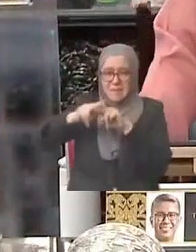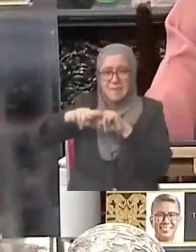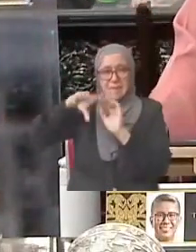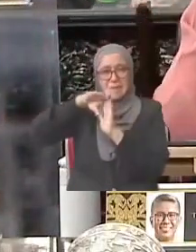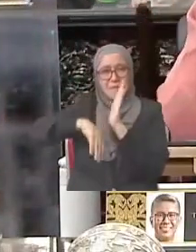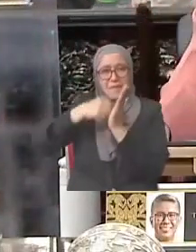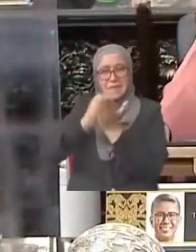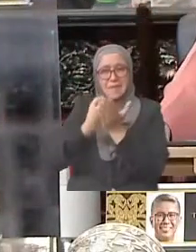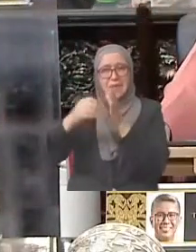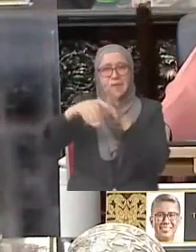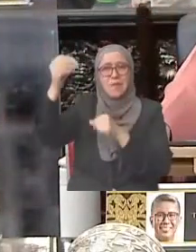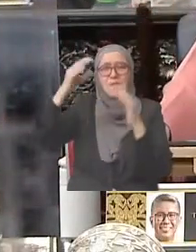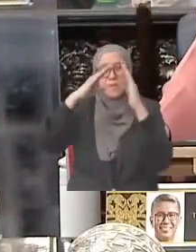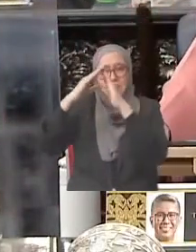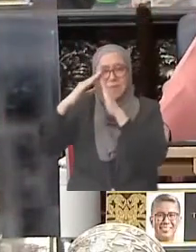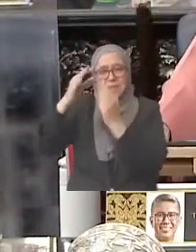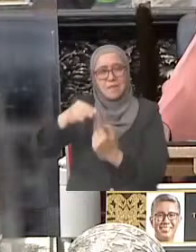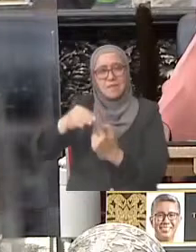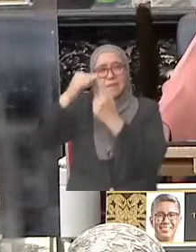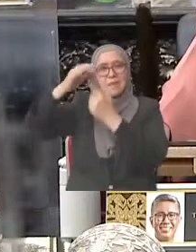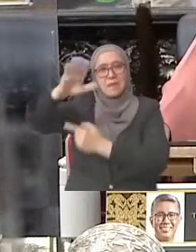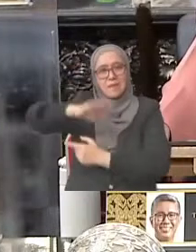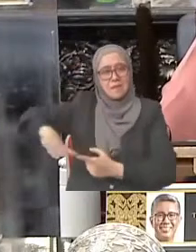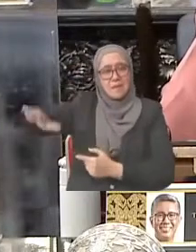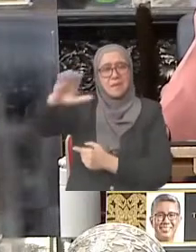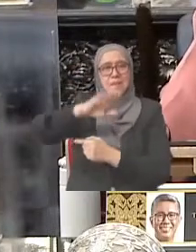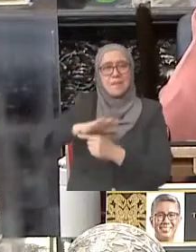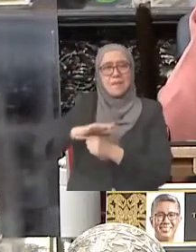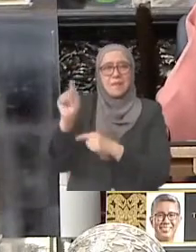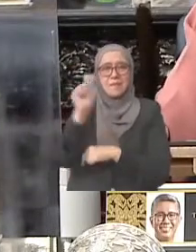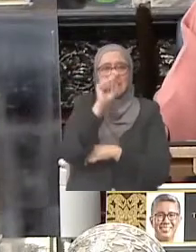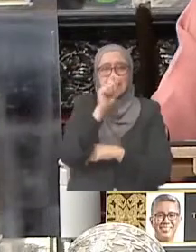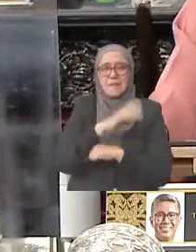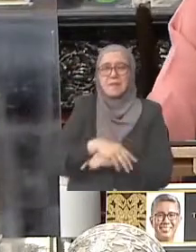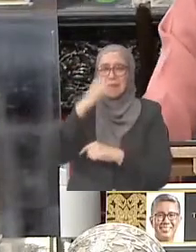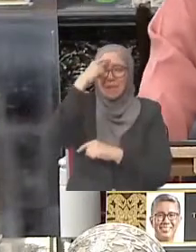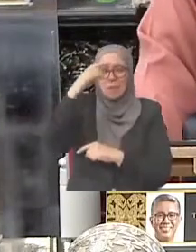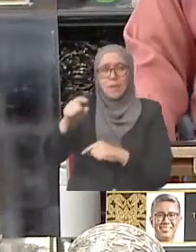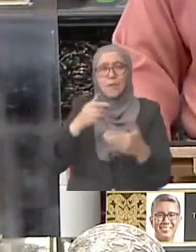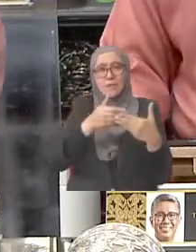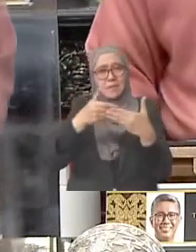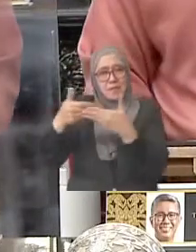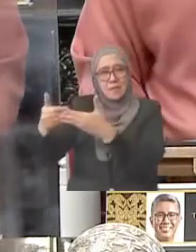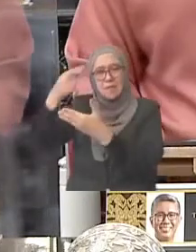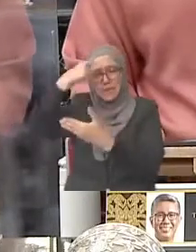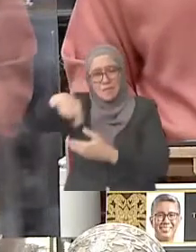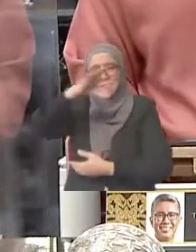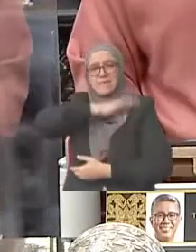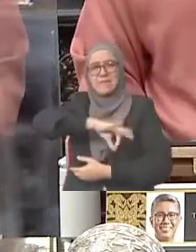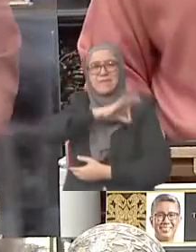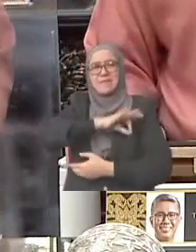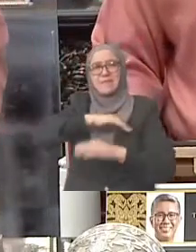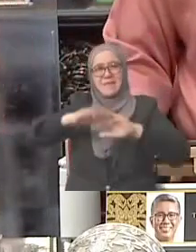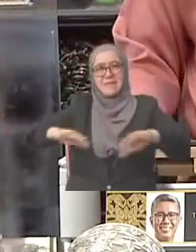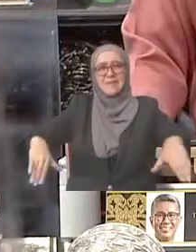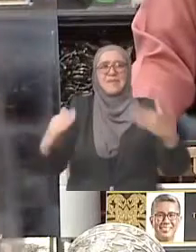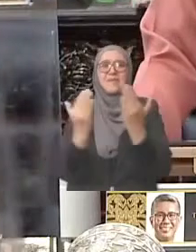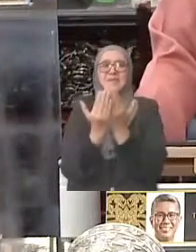terutamanya di wilayah timur dan meneruskan inisiatif fastmail fight untuk manfaat murid sekolah